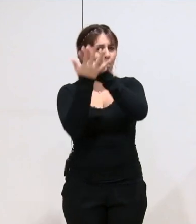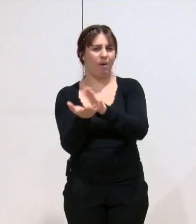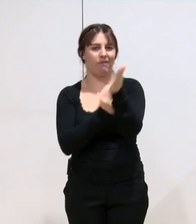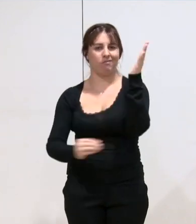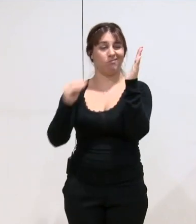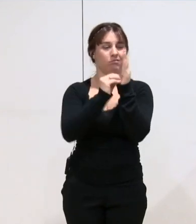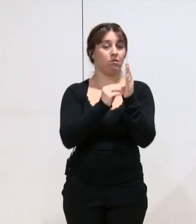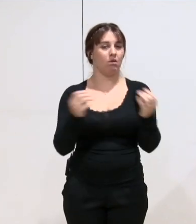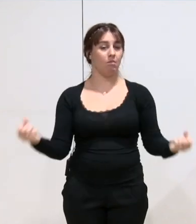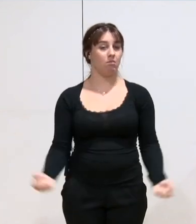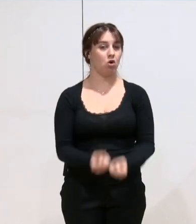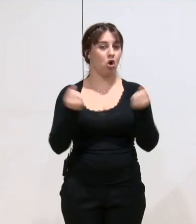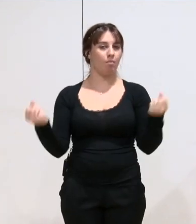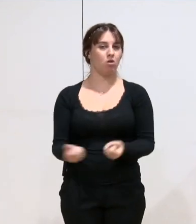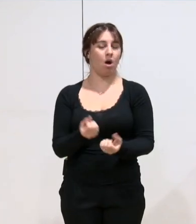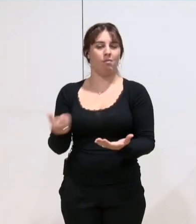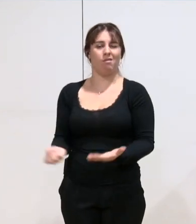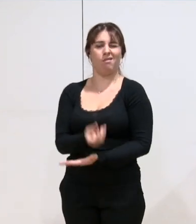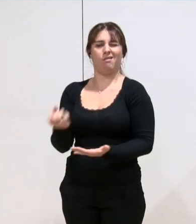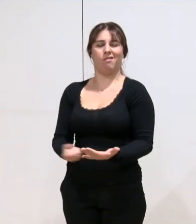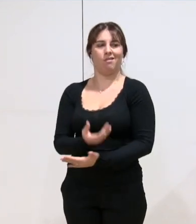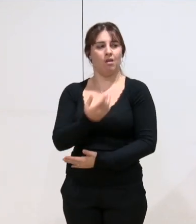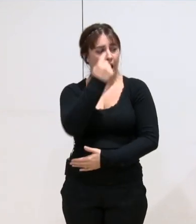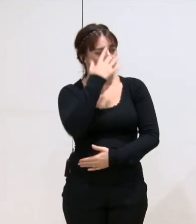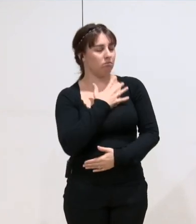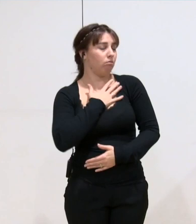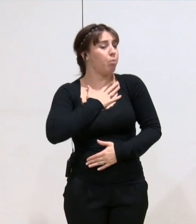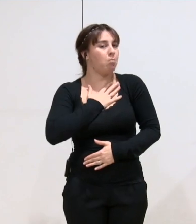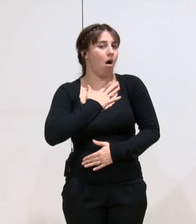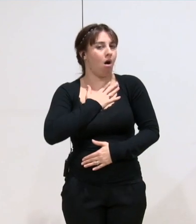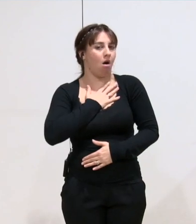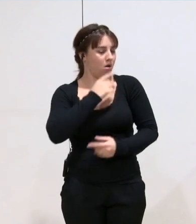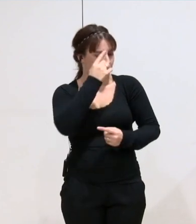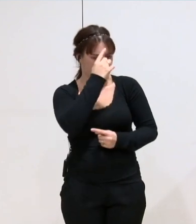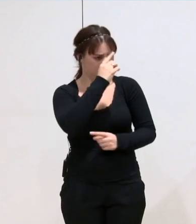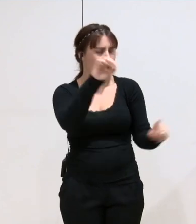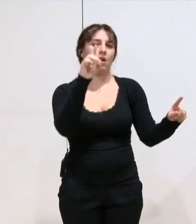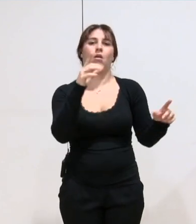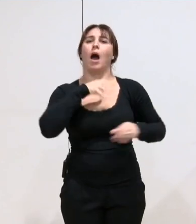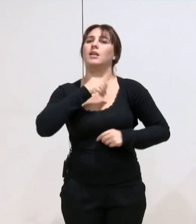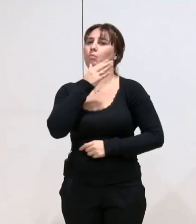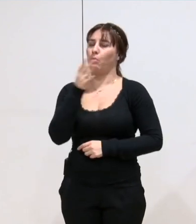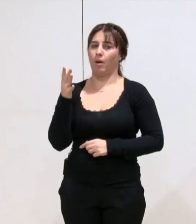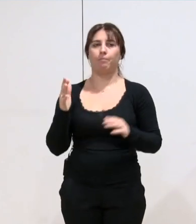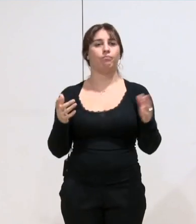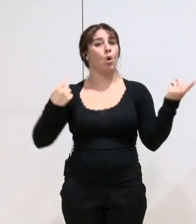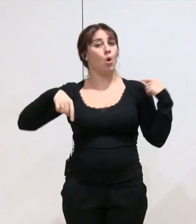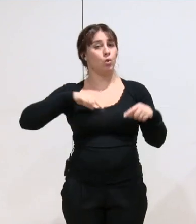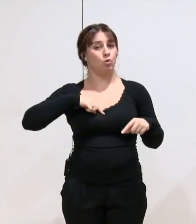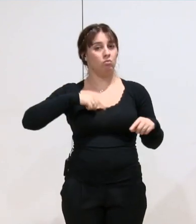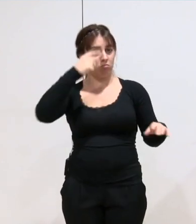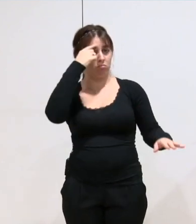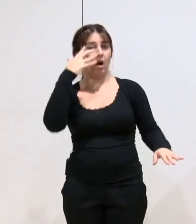de communication. Cela n'est pas tout à fait convenable. Je voulais le dire, en tous les cas, ce n'est pas notre conception